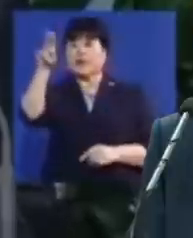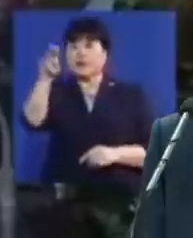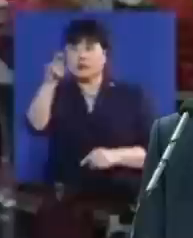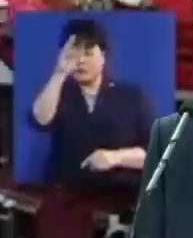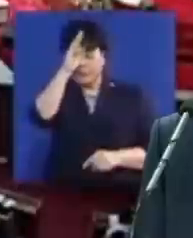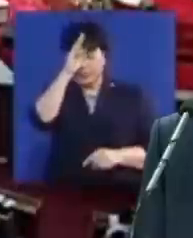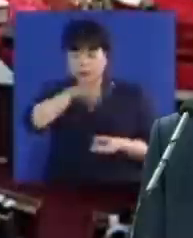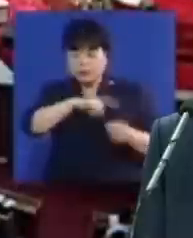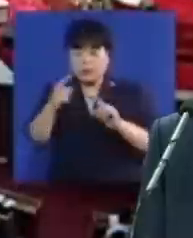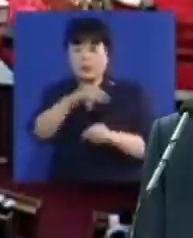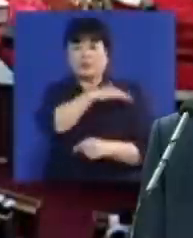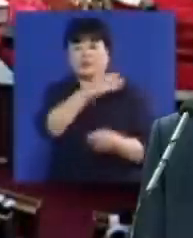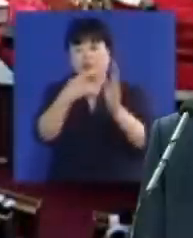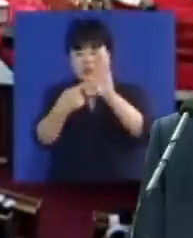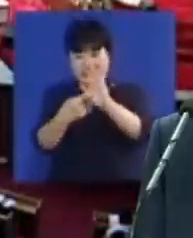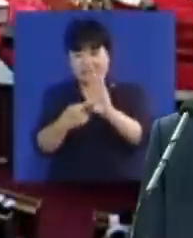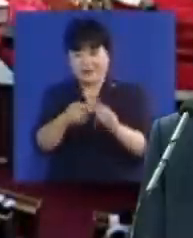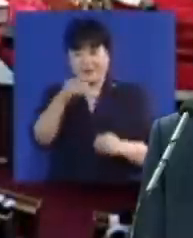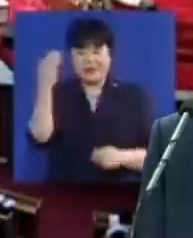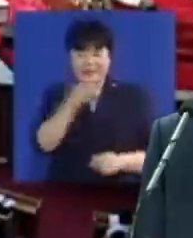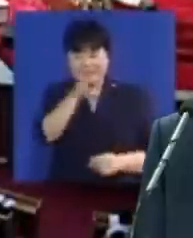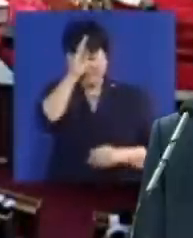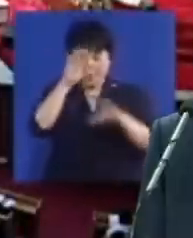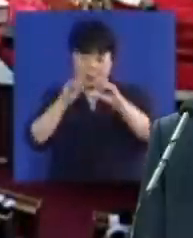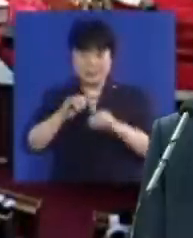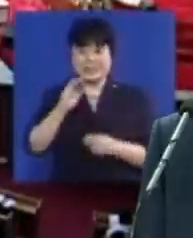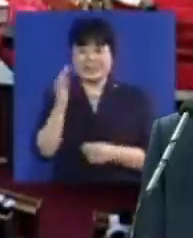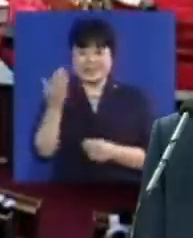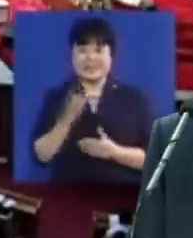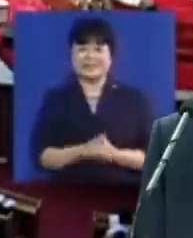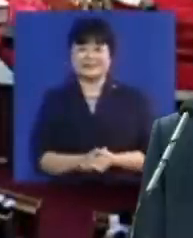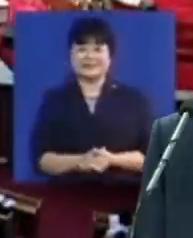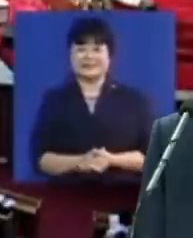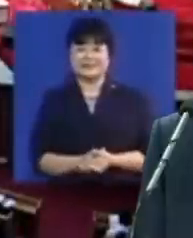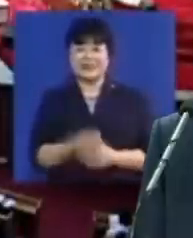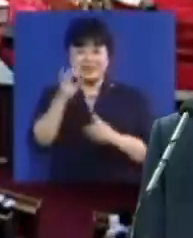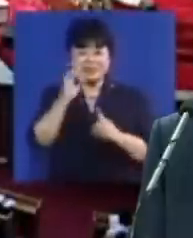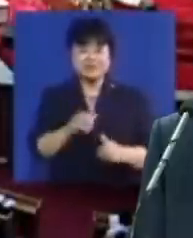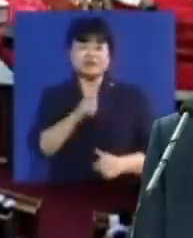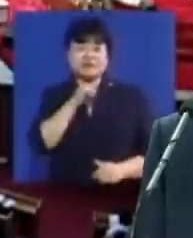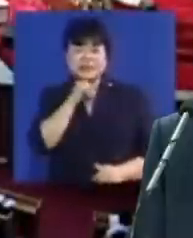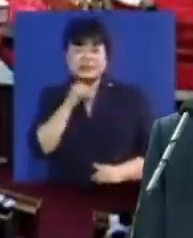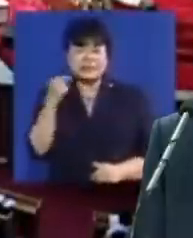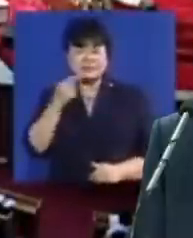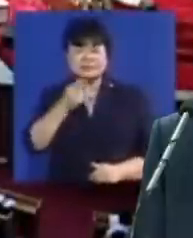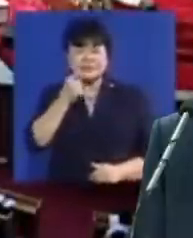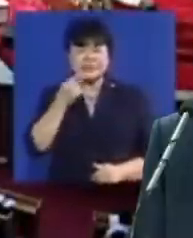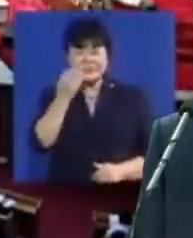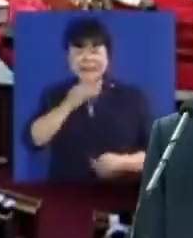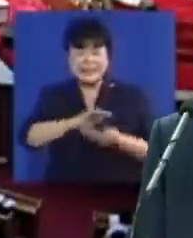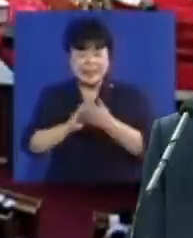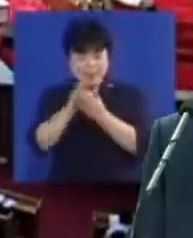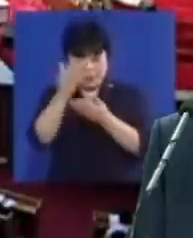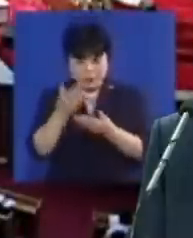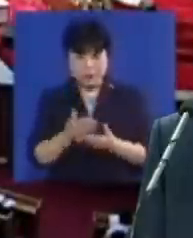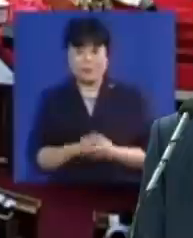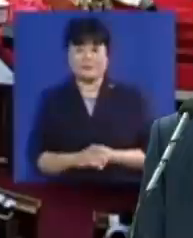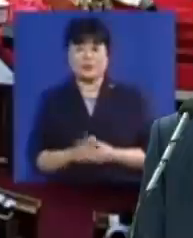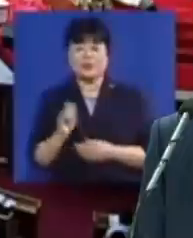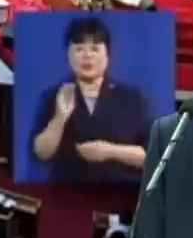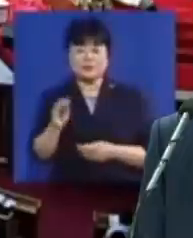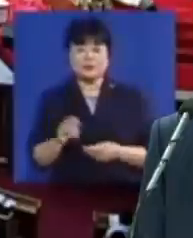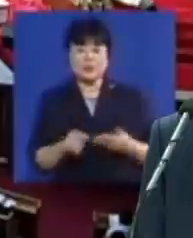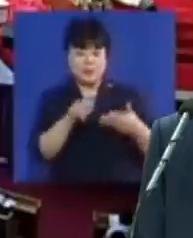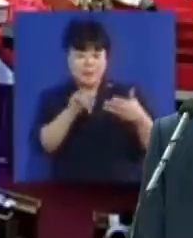치료의 능력이 나타나서 우리에게 치료를 주시는 것입니다. 저주와 가난의 쓴물도 달아지는 것입니다. 고린도후서 8장